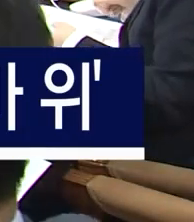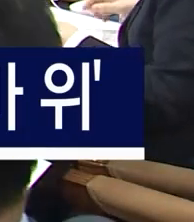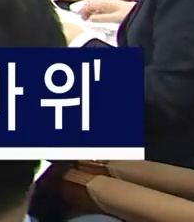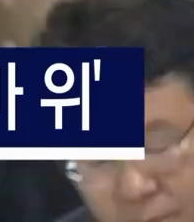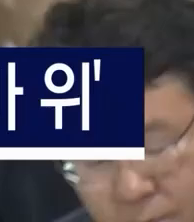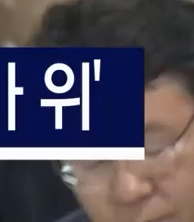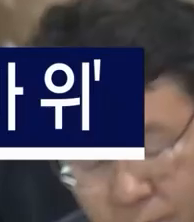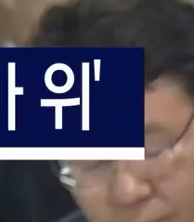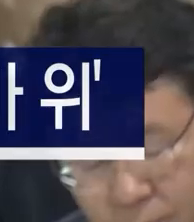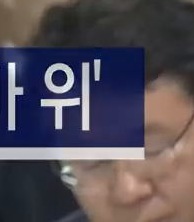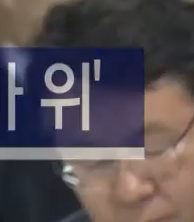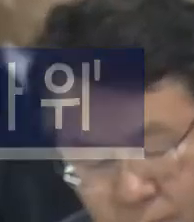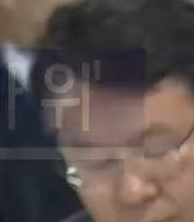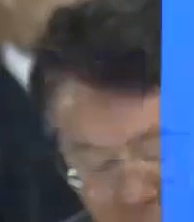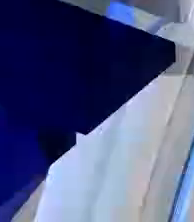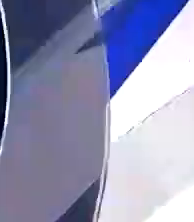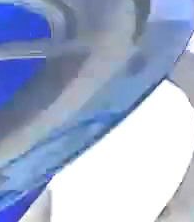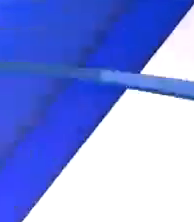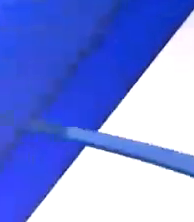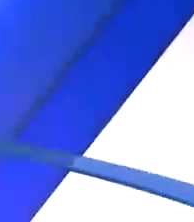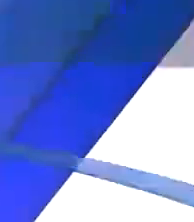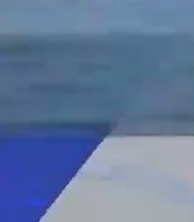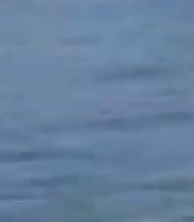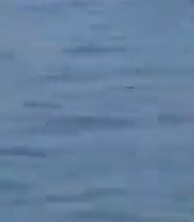문제를 초래했다고 질타했습니다.